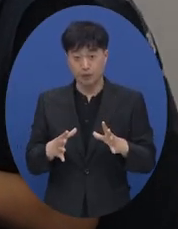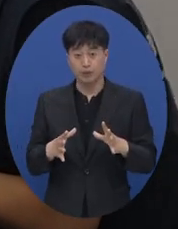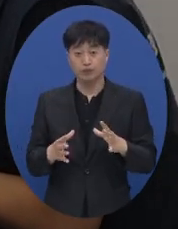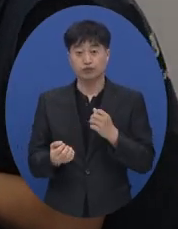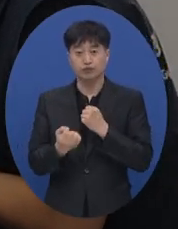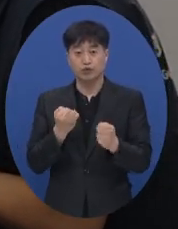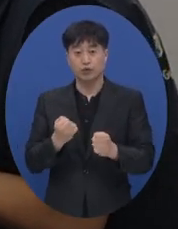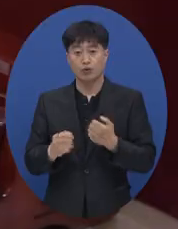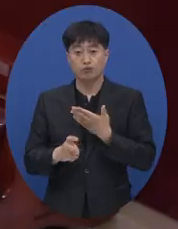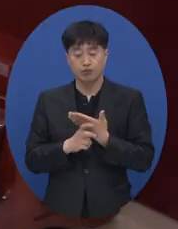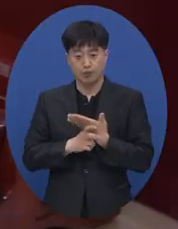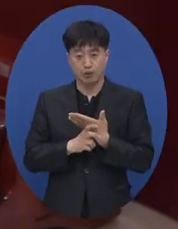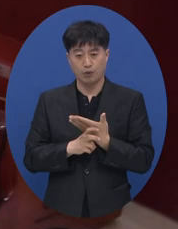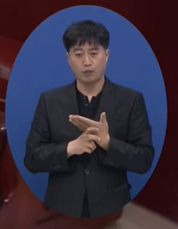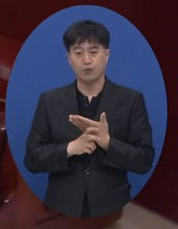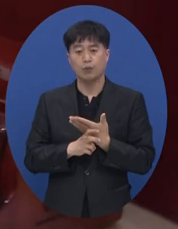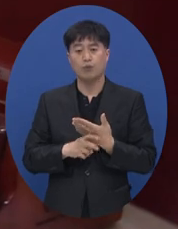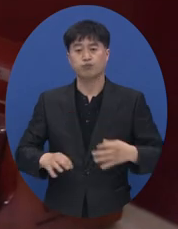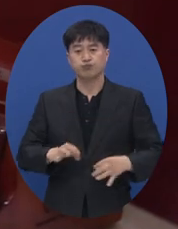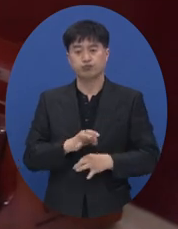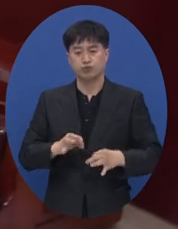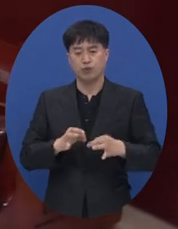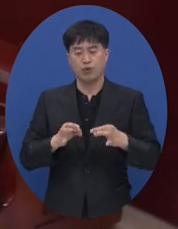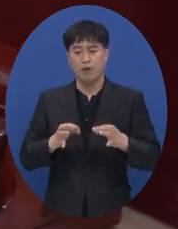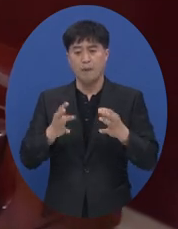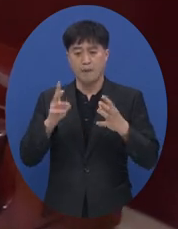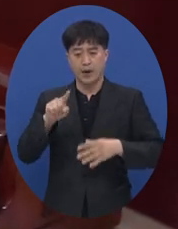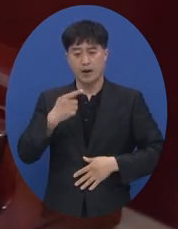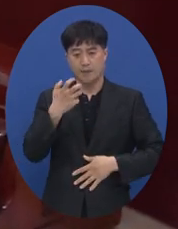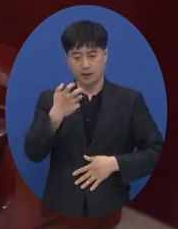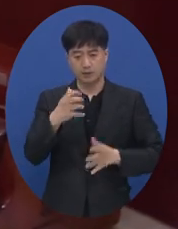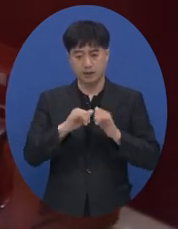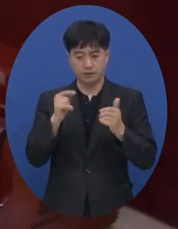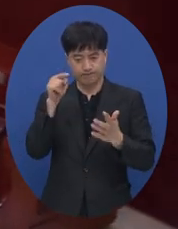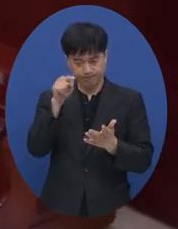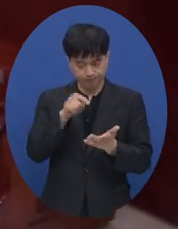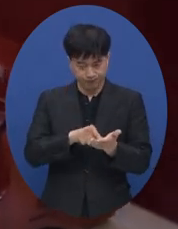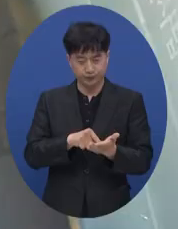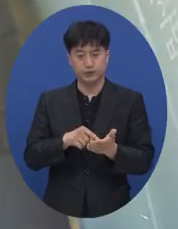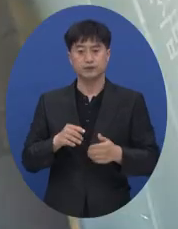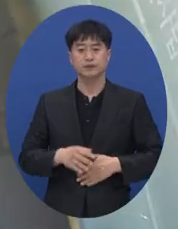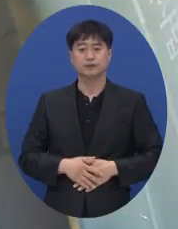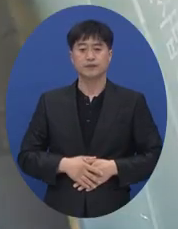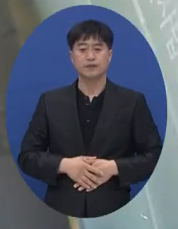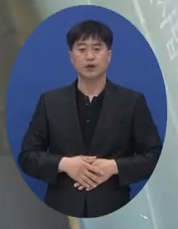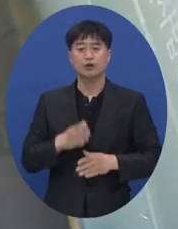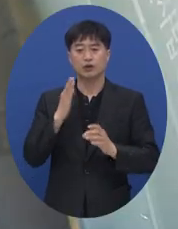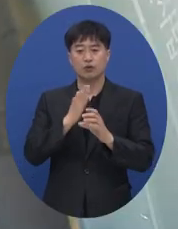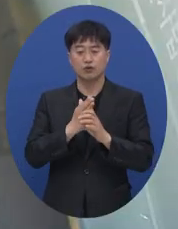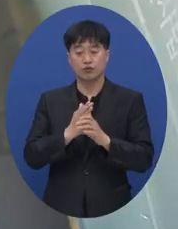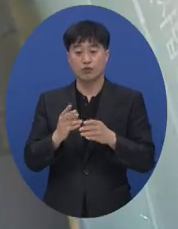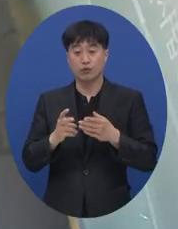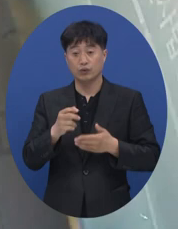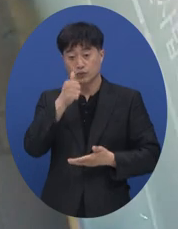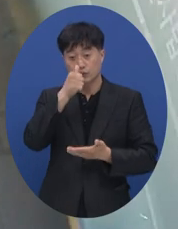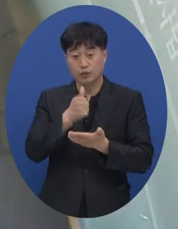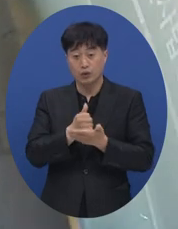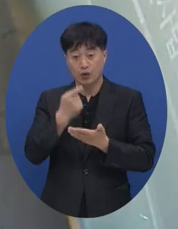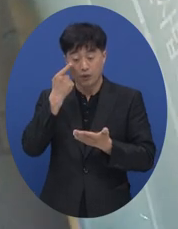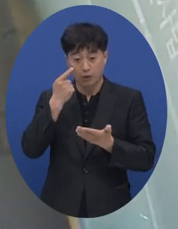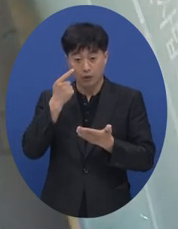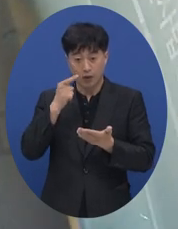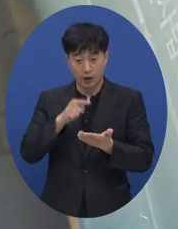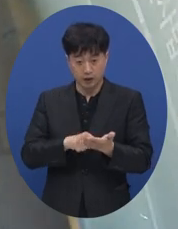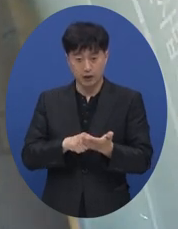부정 청약자 와 불법 전매 자 등 180명이 적발됐습니다 이 가운데 범죄 사실이 확인된